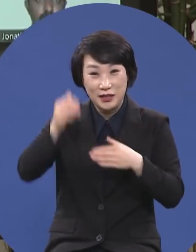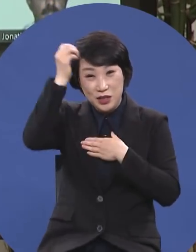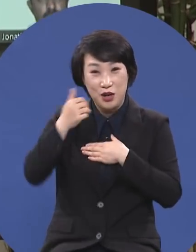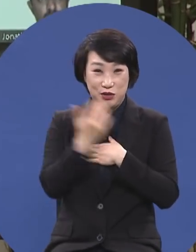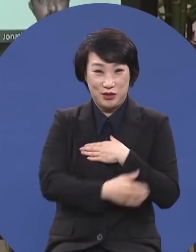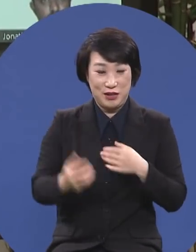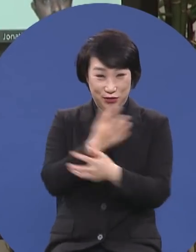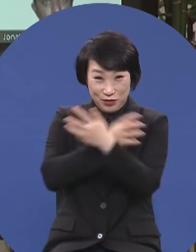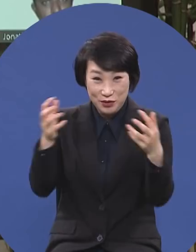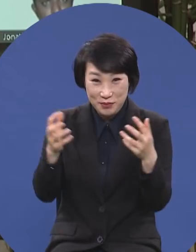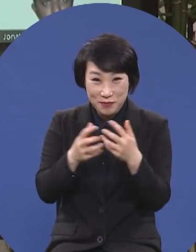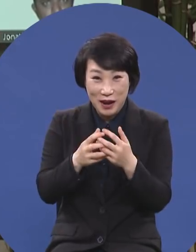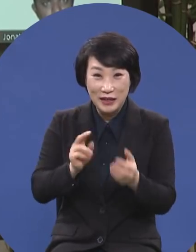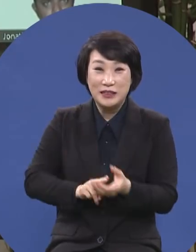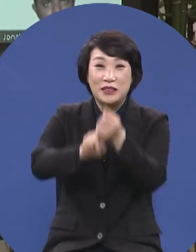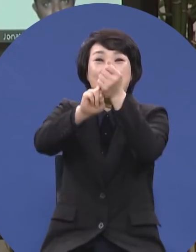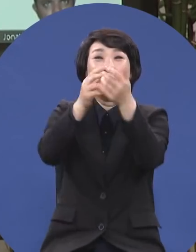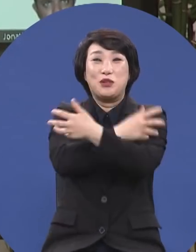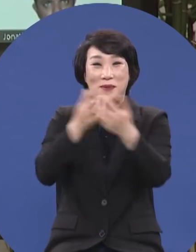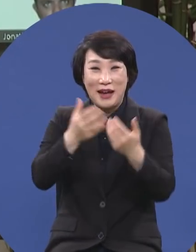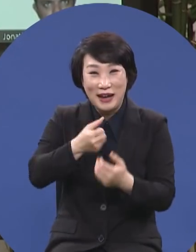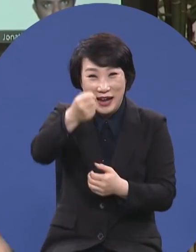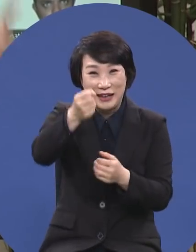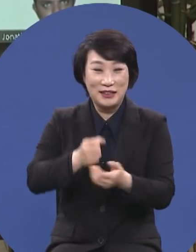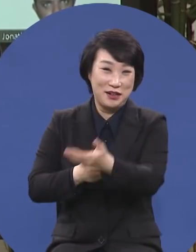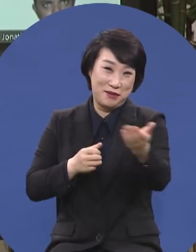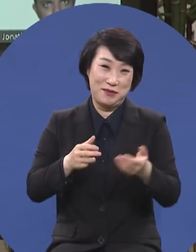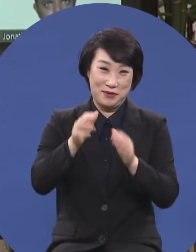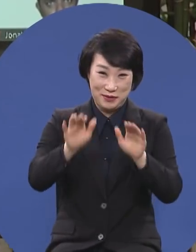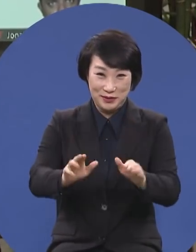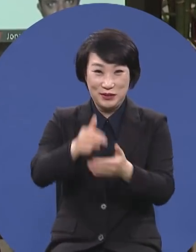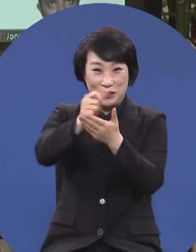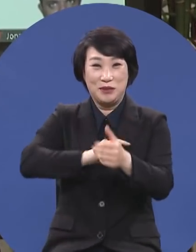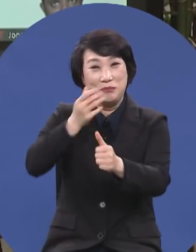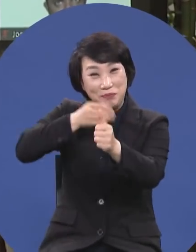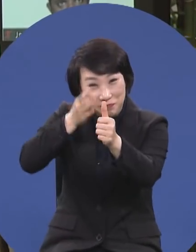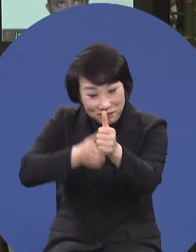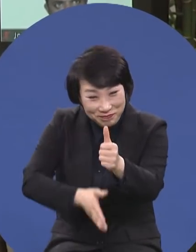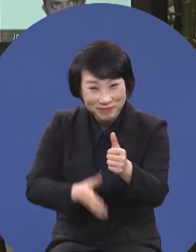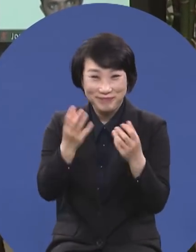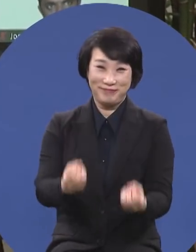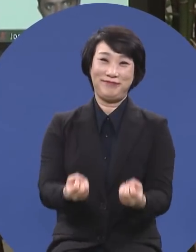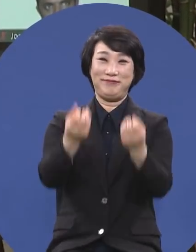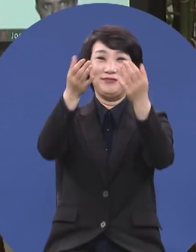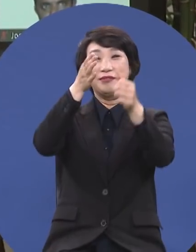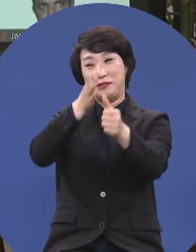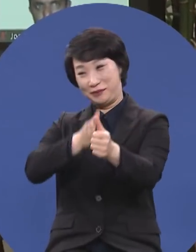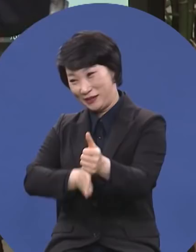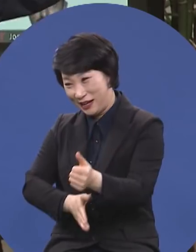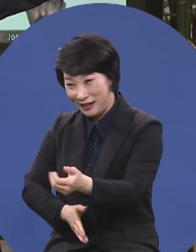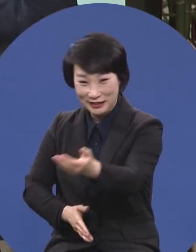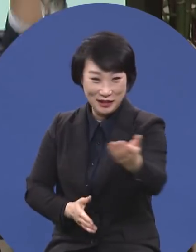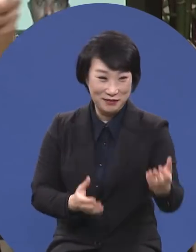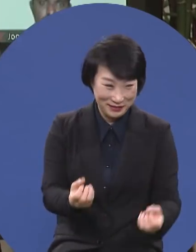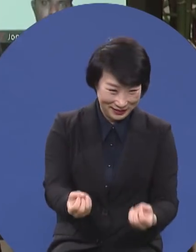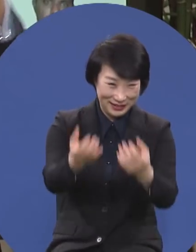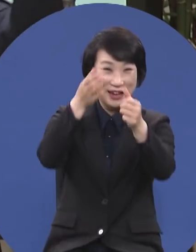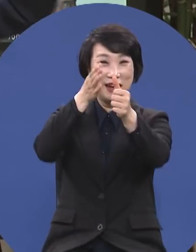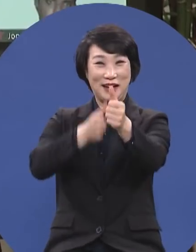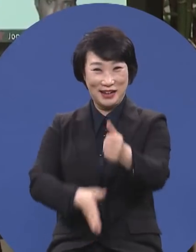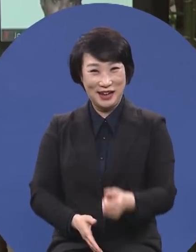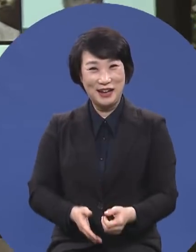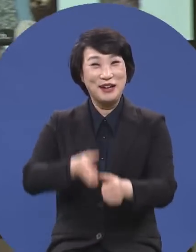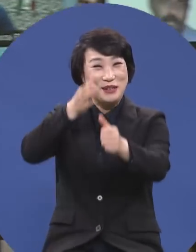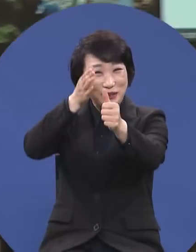간의 풍성한 이적이 충만하기를 주님의 이름으로 축원합니다. 축원합니다. 축원합니다.